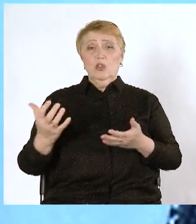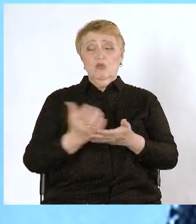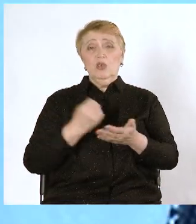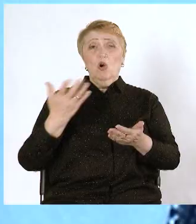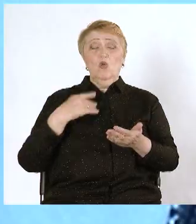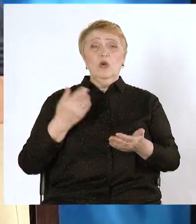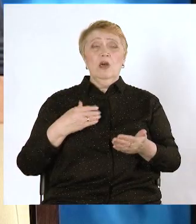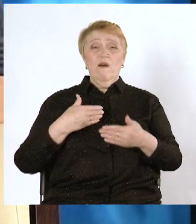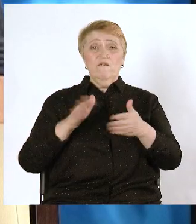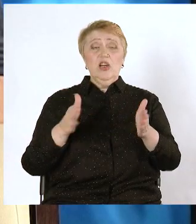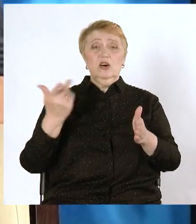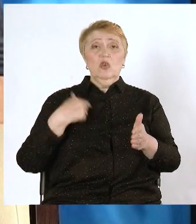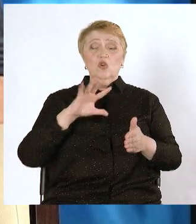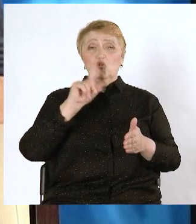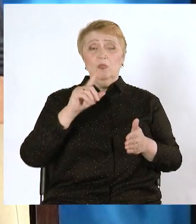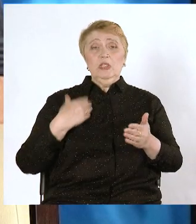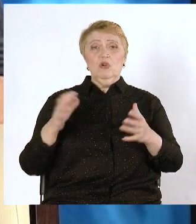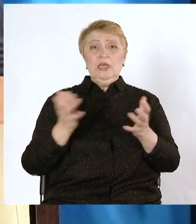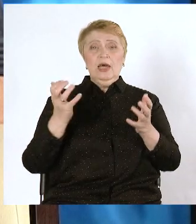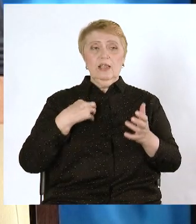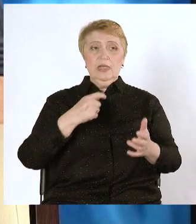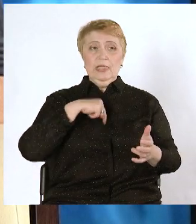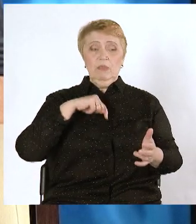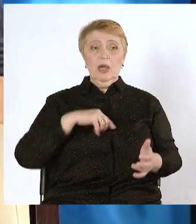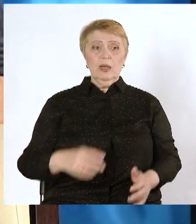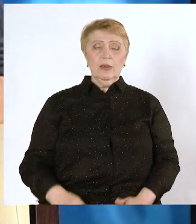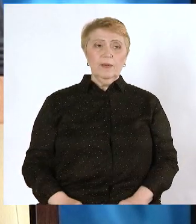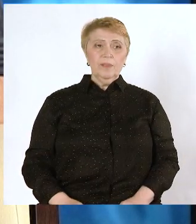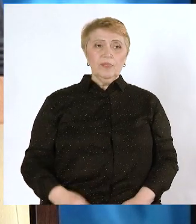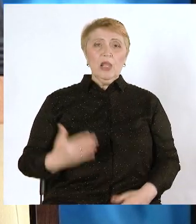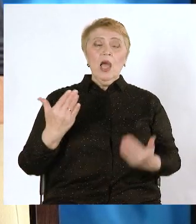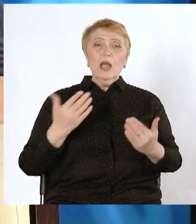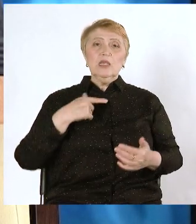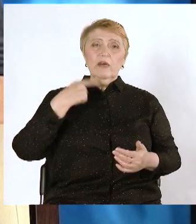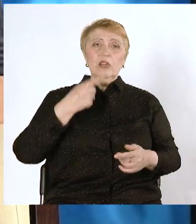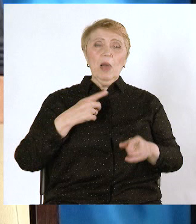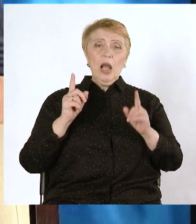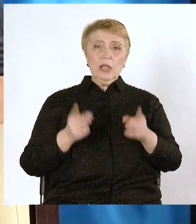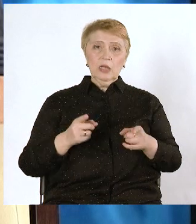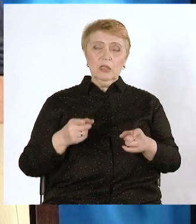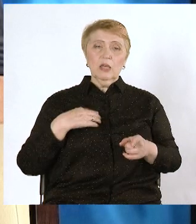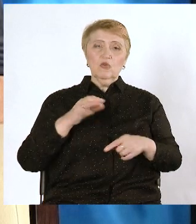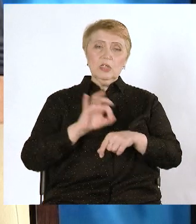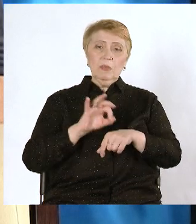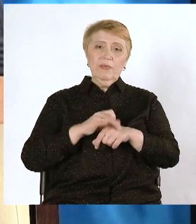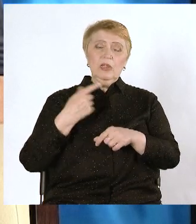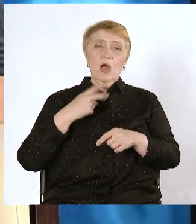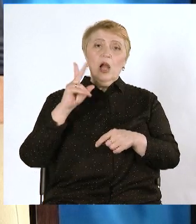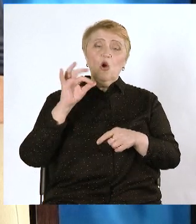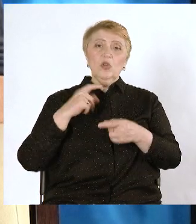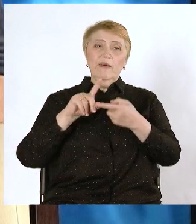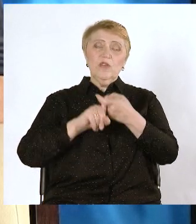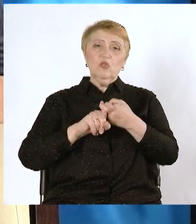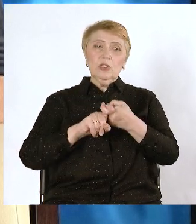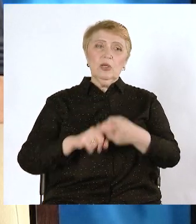сохранить себя если мы говорим конкретно о заболевании коронавирусной инфекцией часто